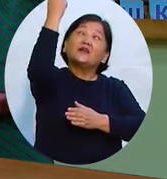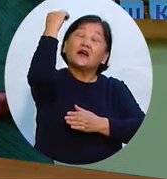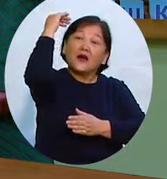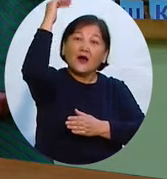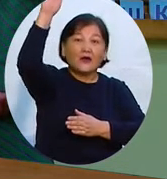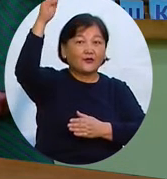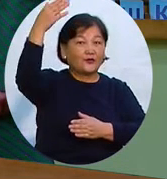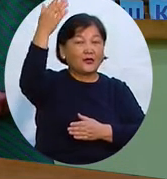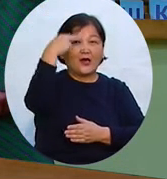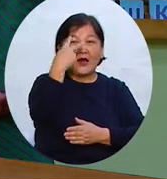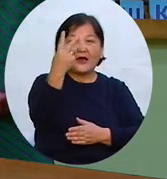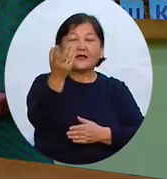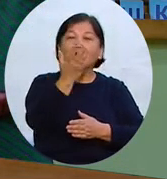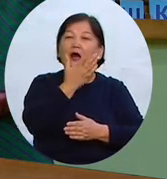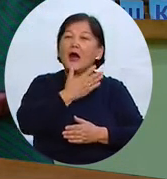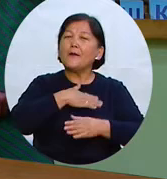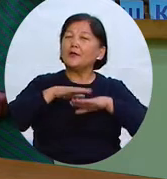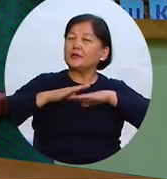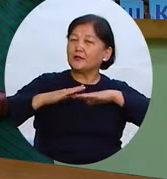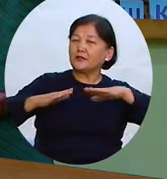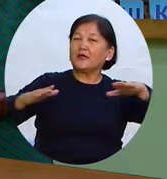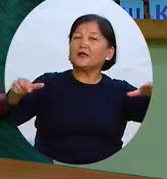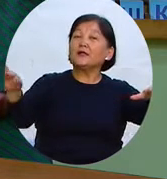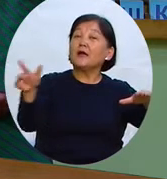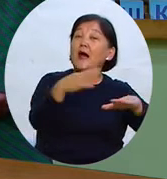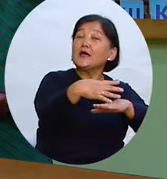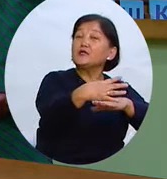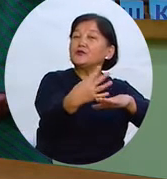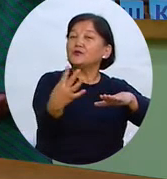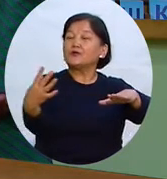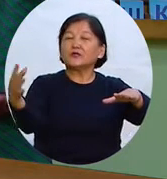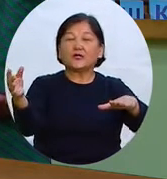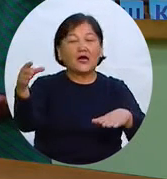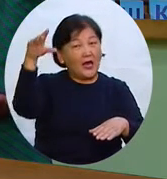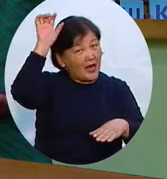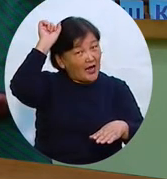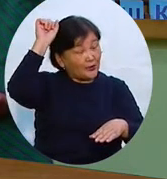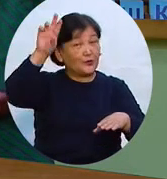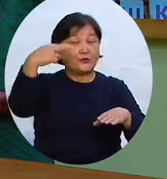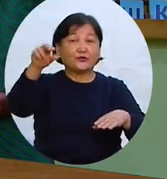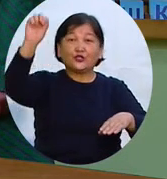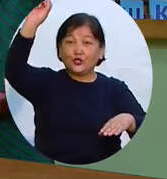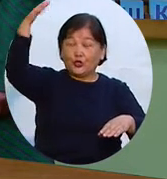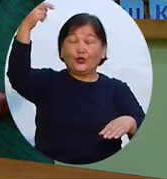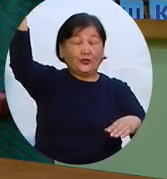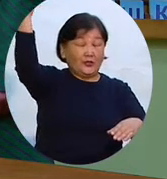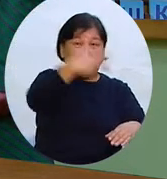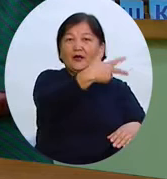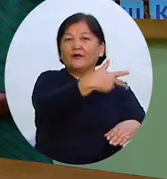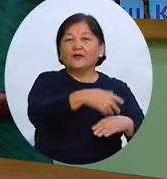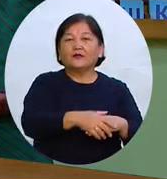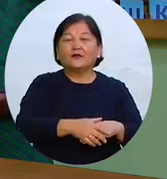царин, амглан талын аяс хөндөж, алдуурсан унах шиг од харвна. Эртний домог